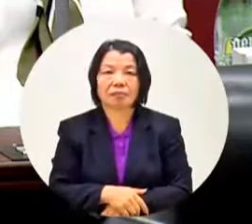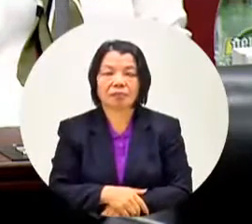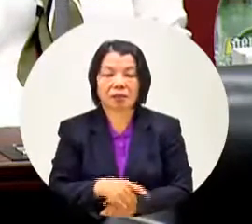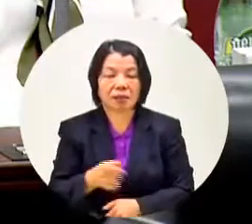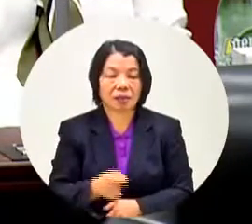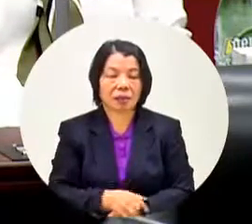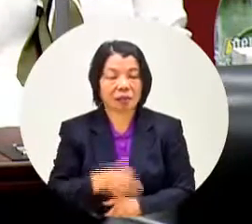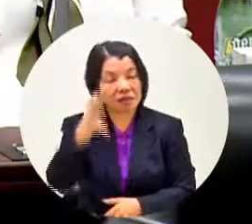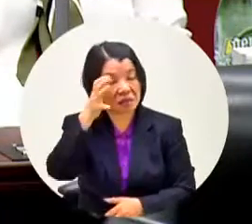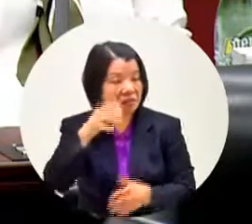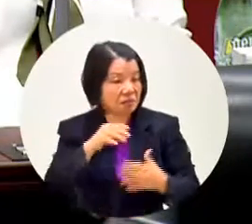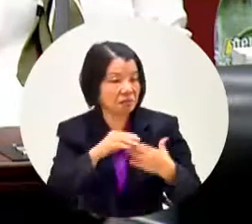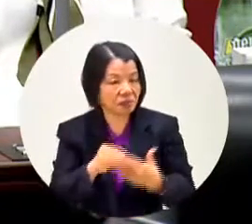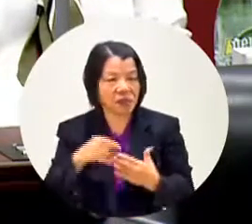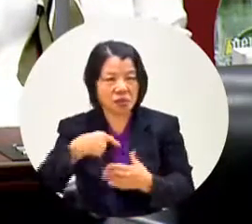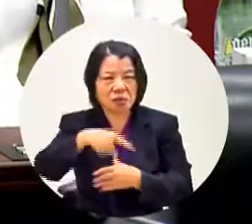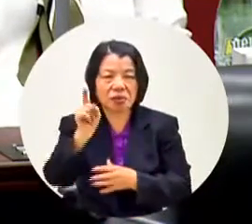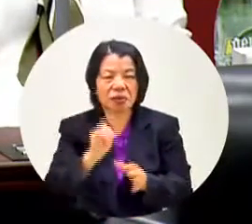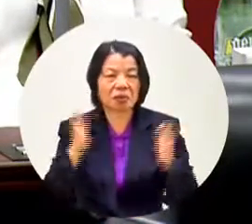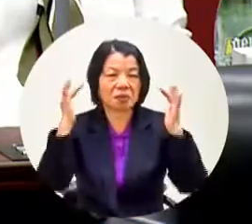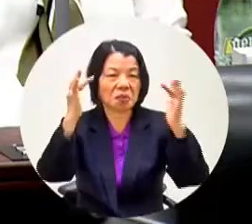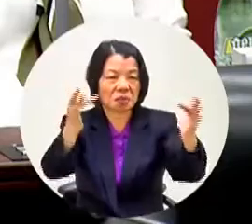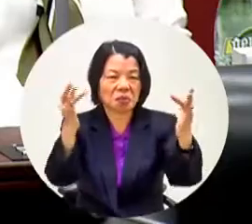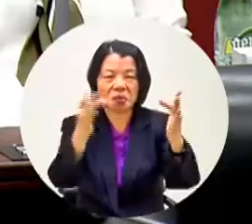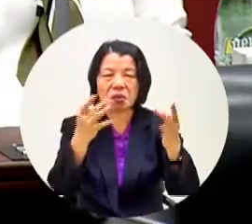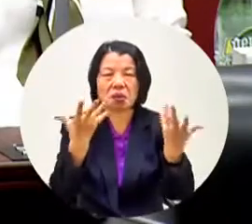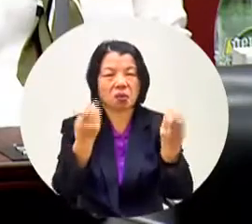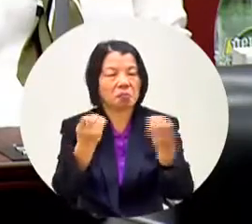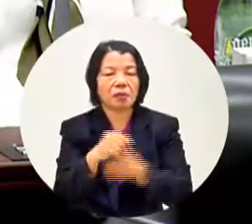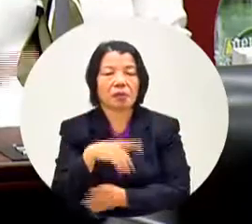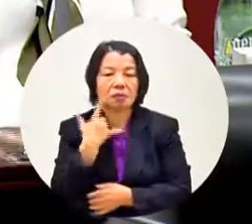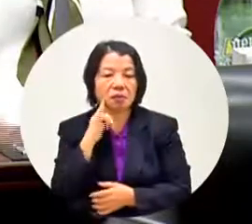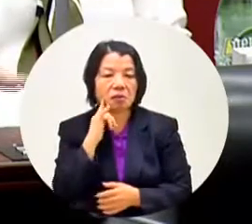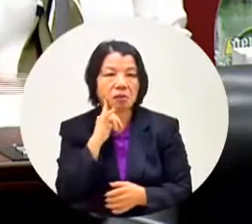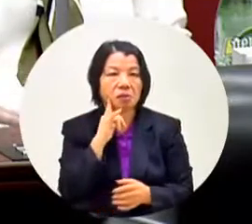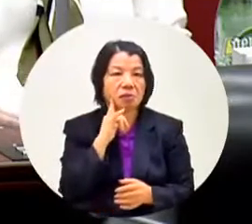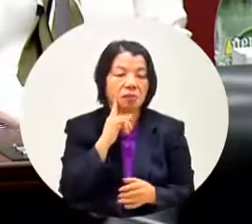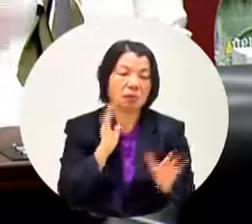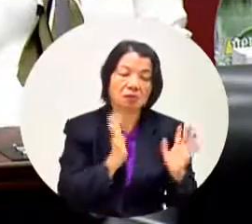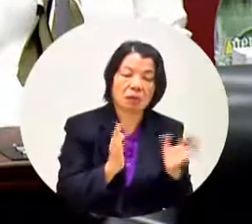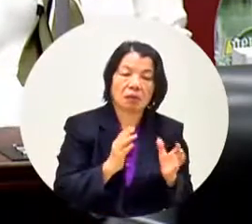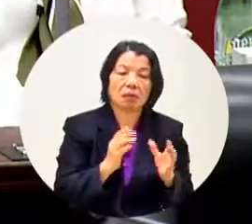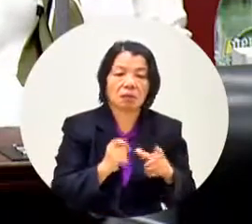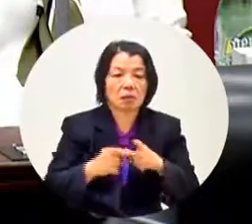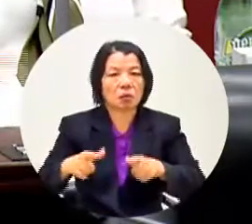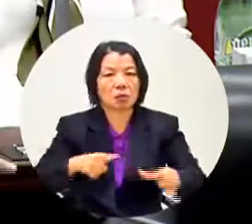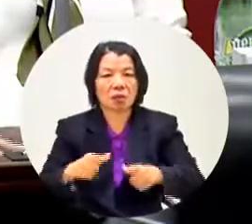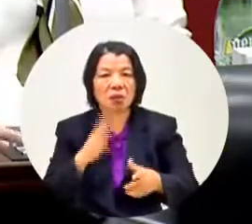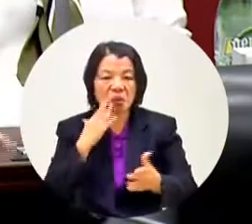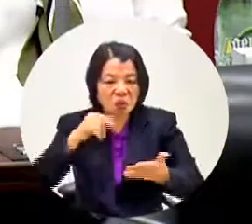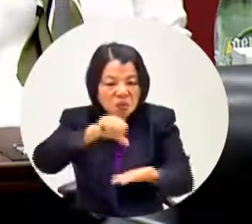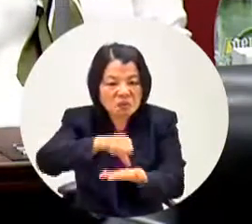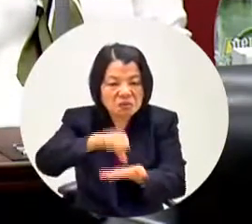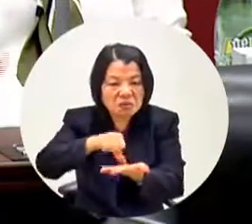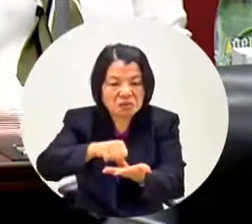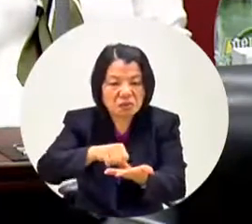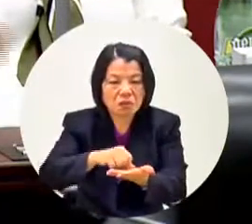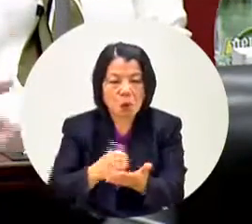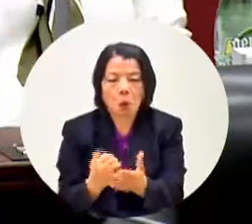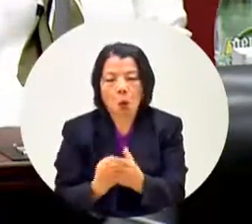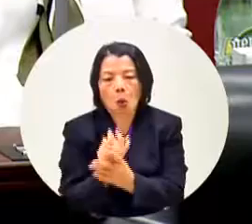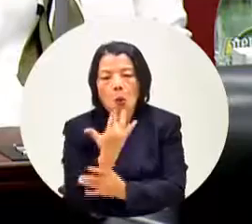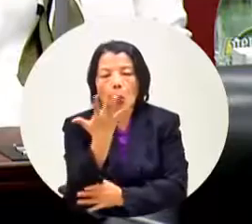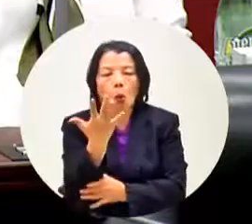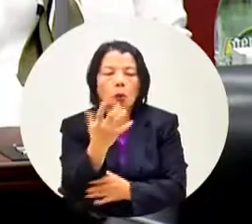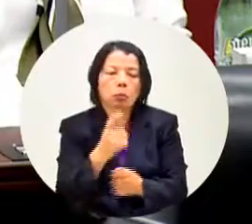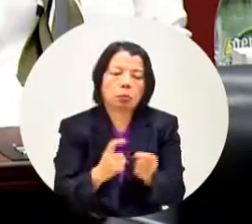近在努力的一个方向。好，啊，我也感谢市府团队啊，全力配合，谢谢。然后我在这边想请问市长，我现在遇到了两个